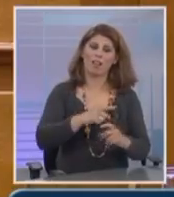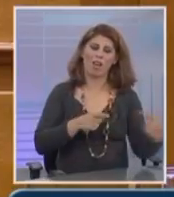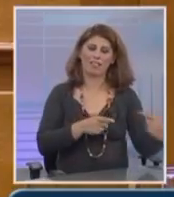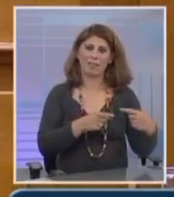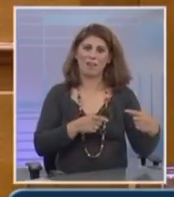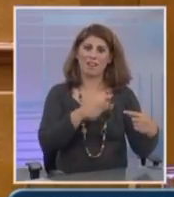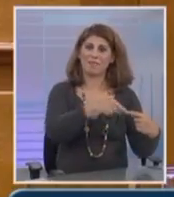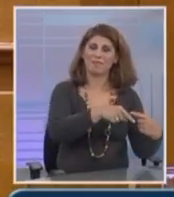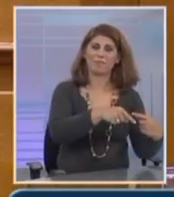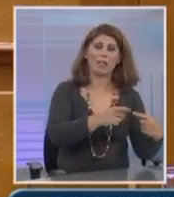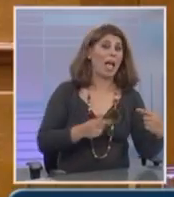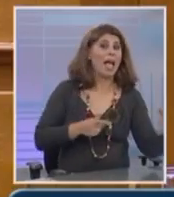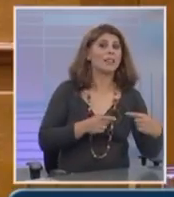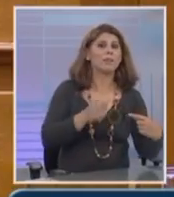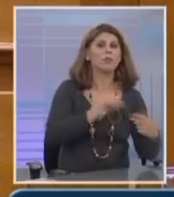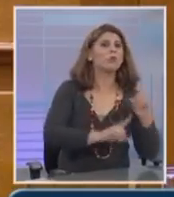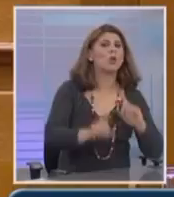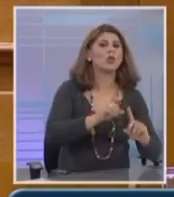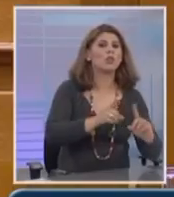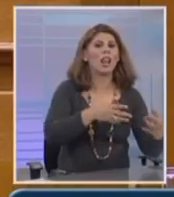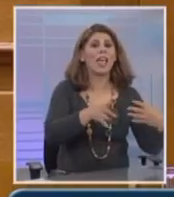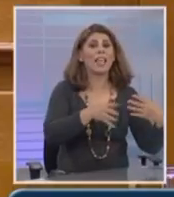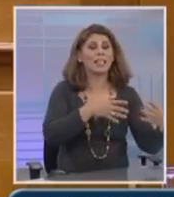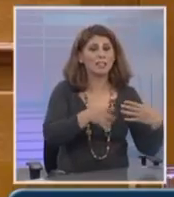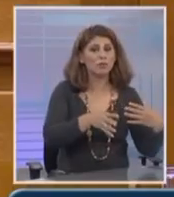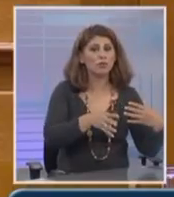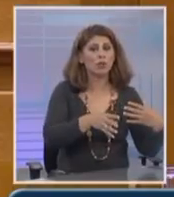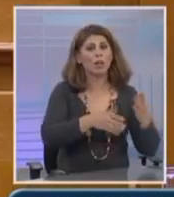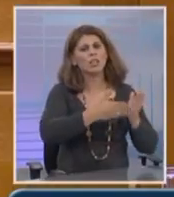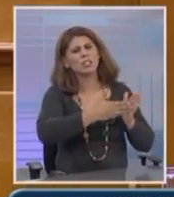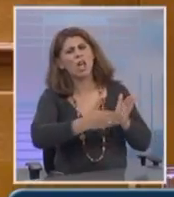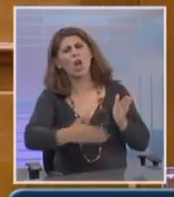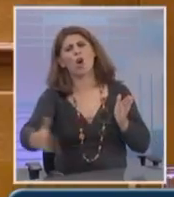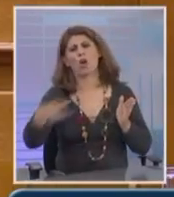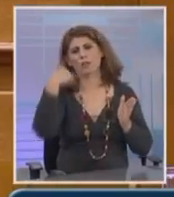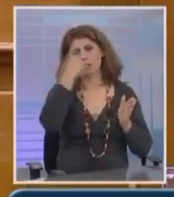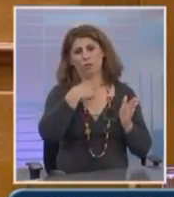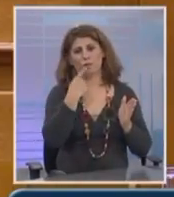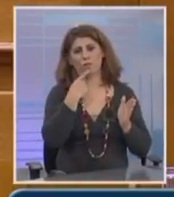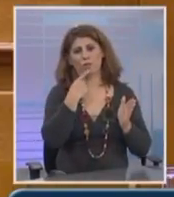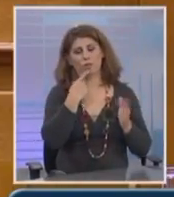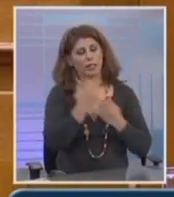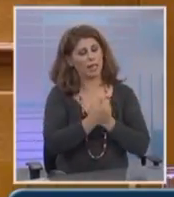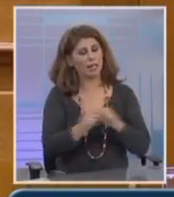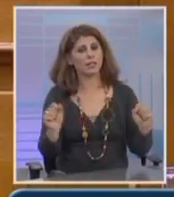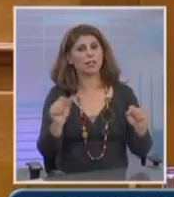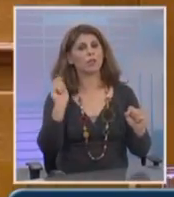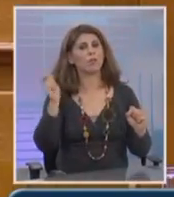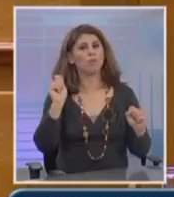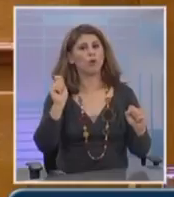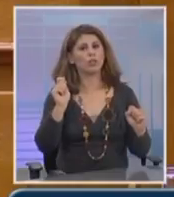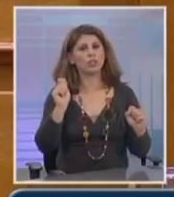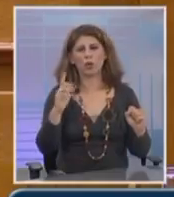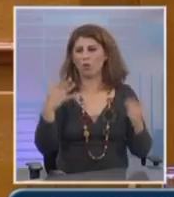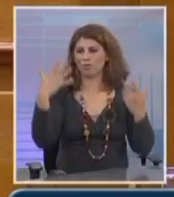Οι αντίπαλοι μας είναι ο λαϊκισμός σε όλες του τις μορφές και ανεξάρτητα από το πολιτικό